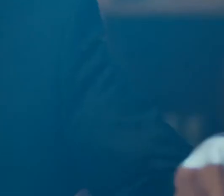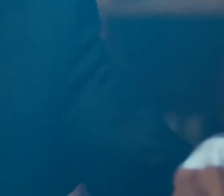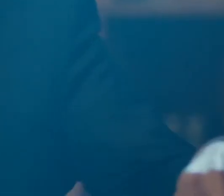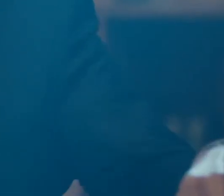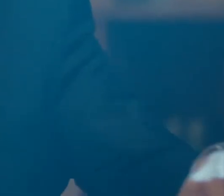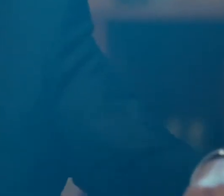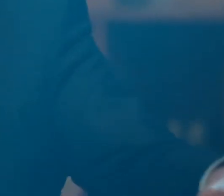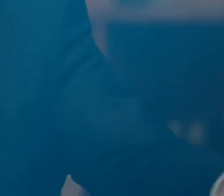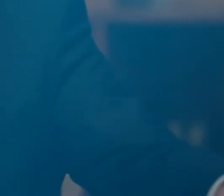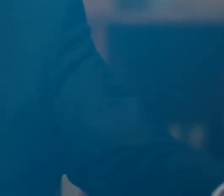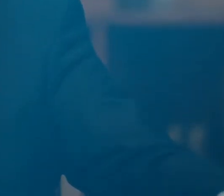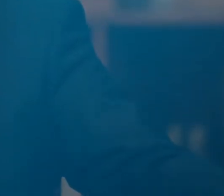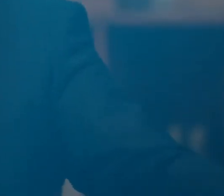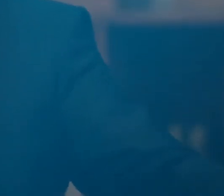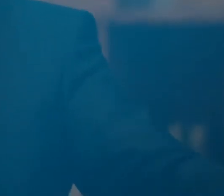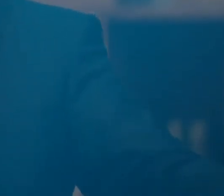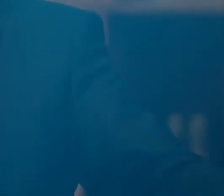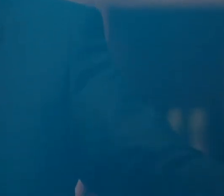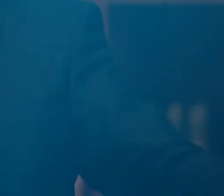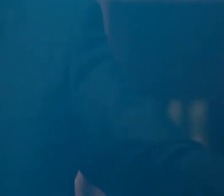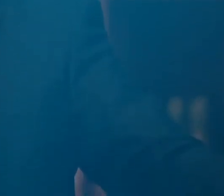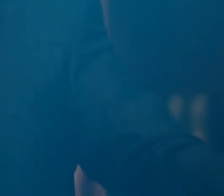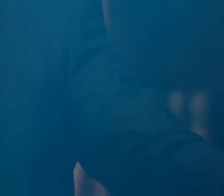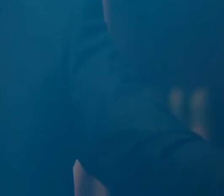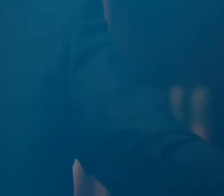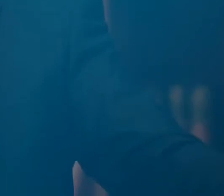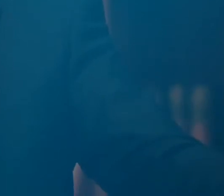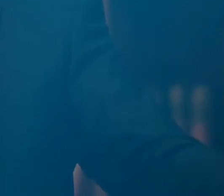Nuri sinirli, yüzünü gererek arkasına yaslandı.